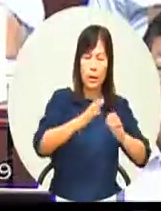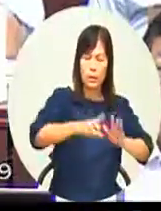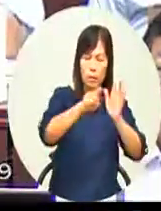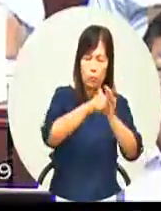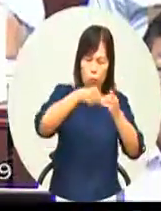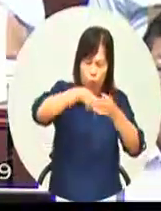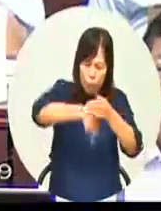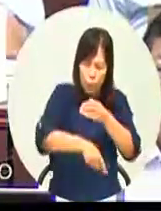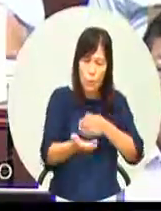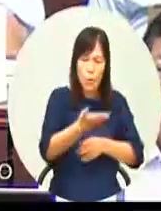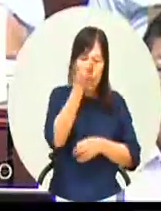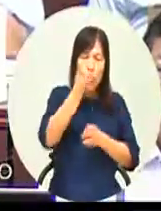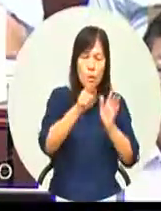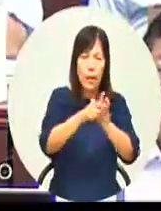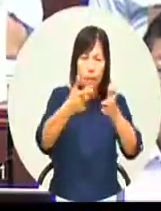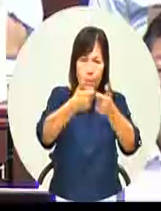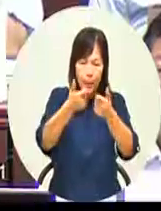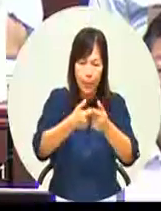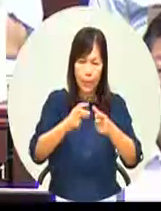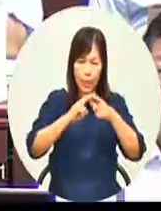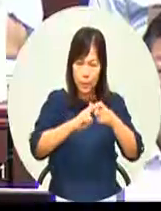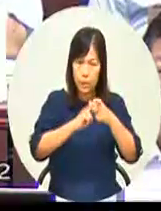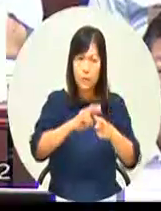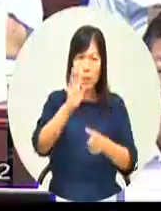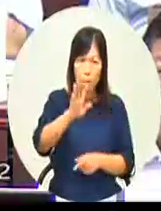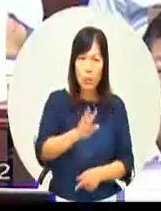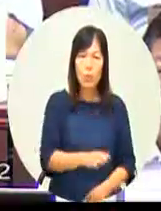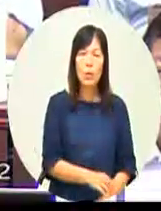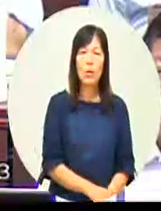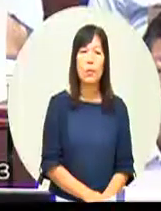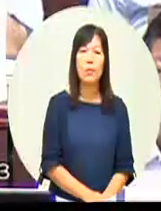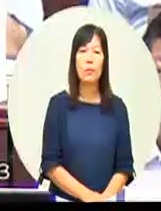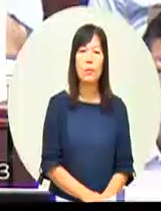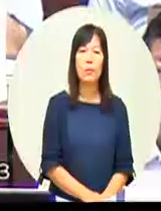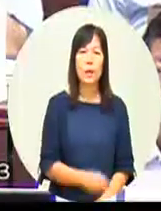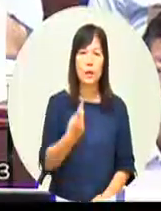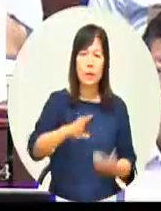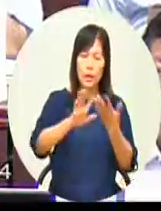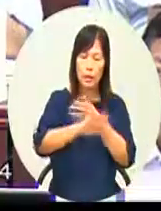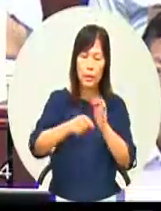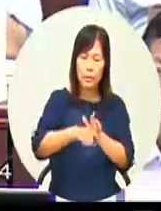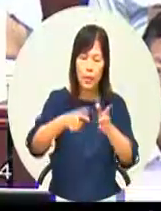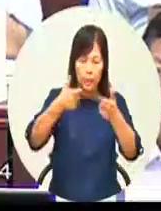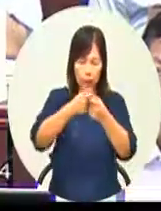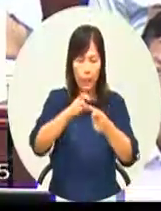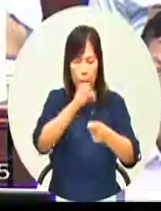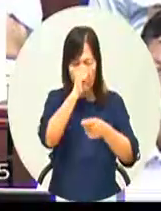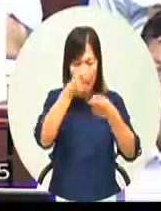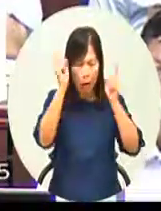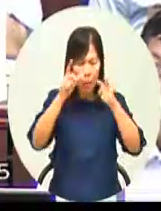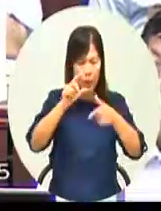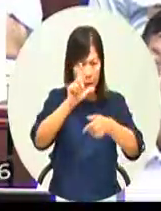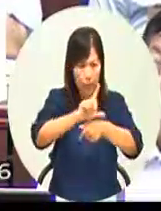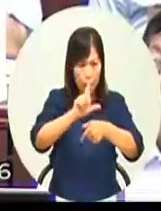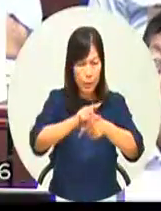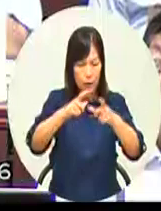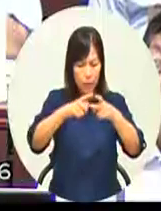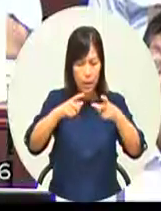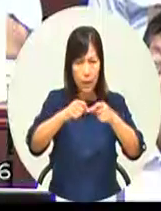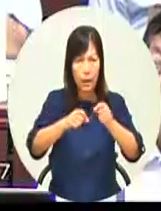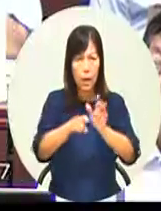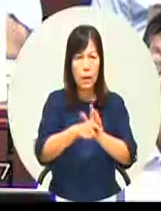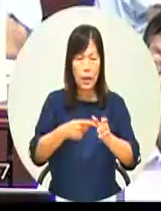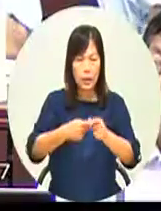的旅游，我们搭配整个导览的部分，另外呢我们也还有搭配这个好玩卡推出我们的这个